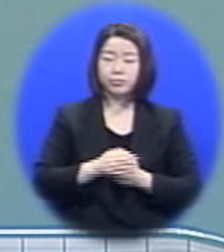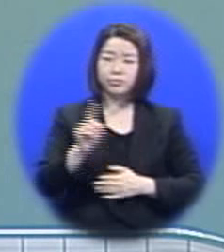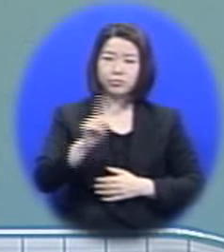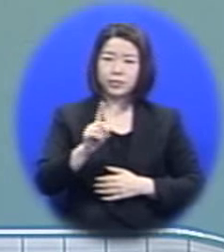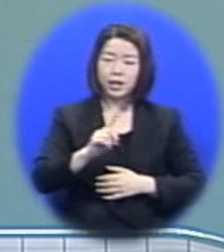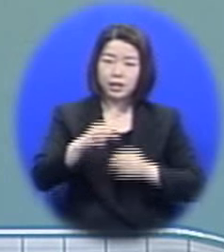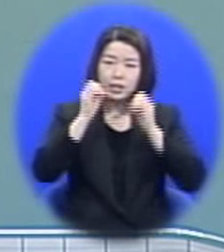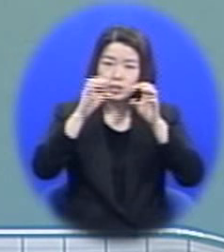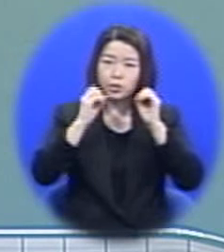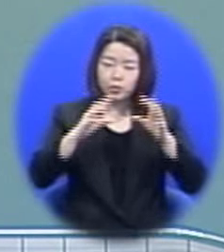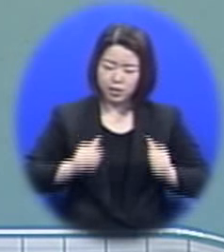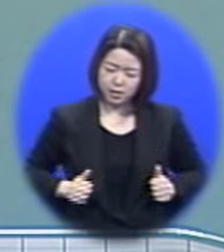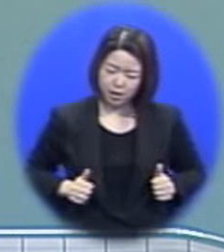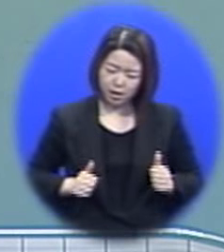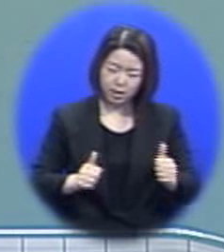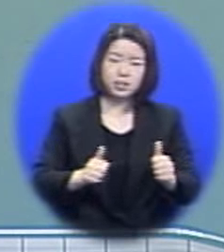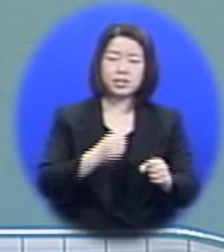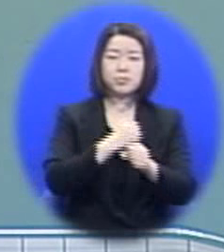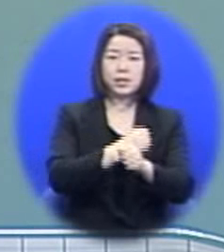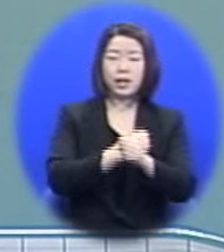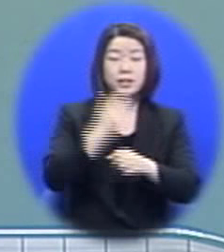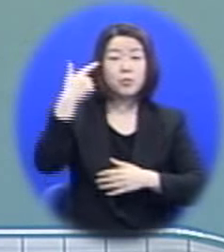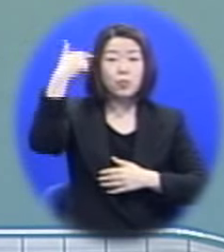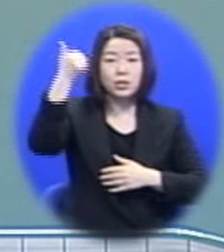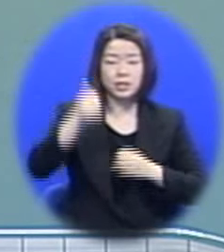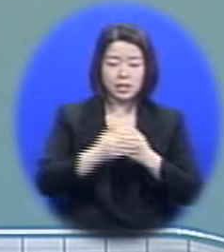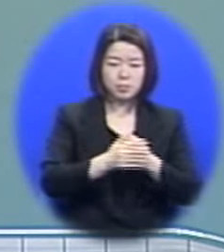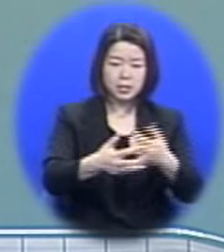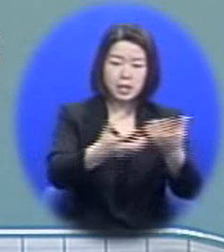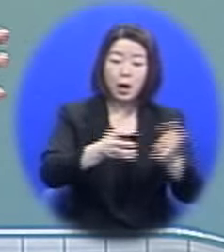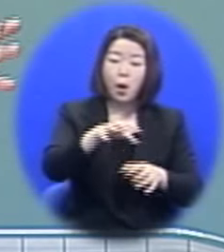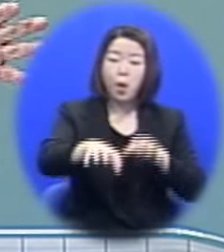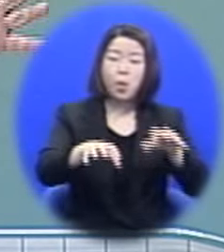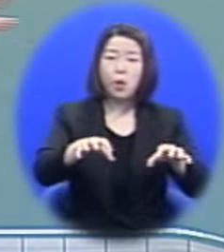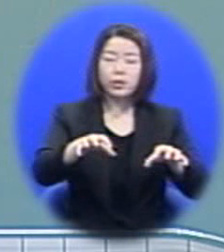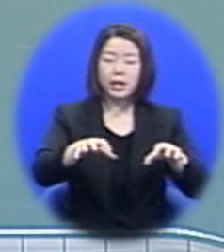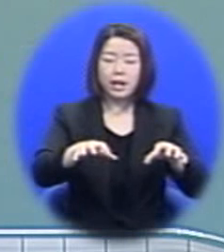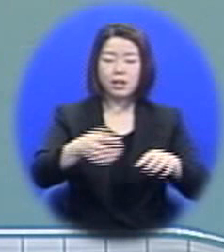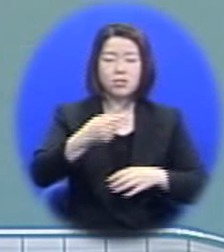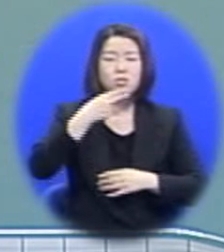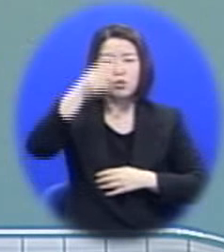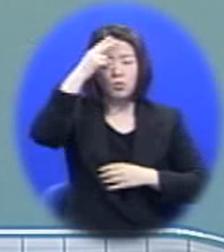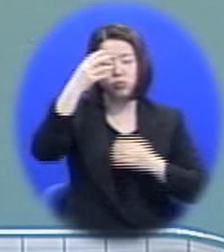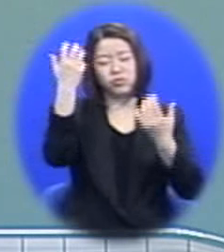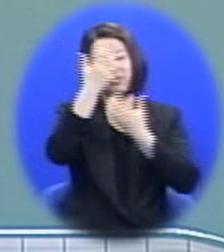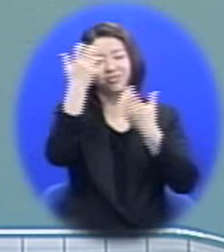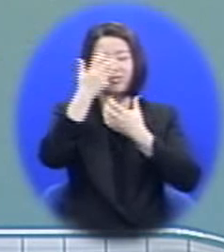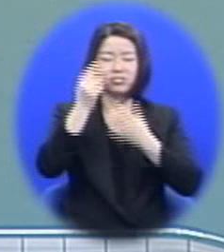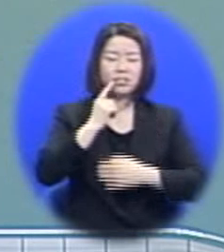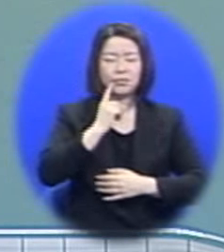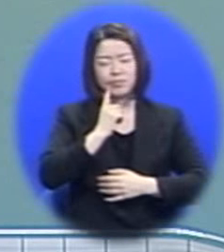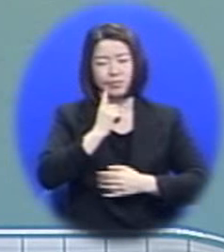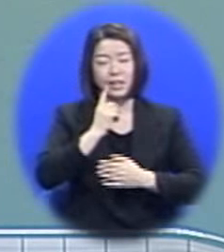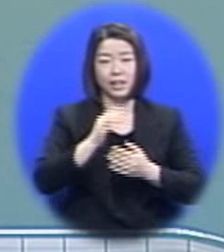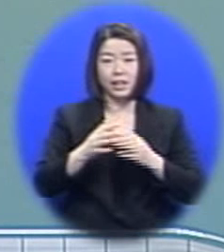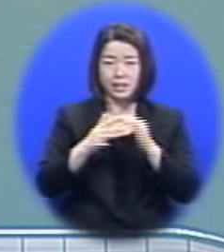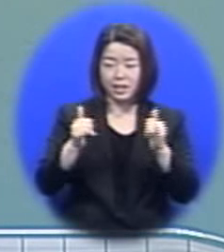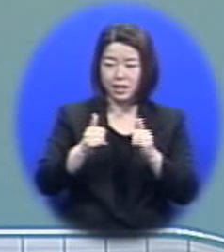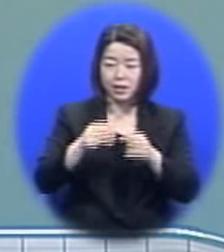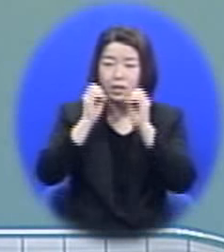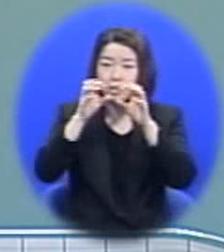어느 전도 열심히 하던 목사님이 동네에 있는 술주정 뱅이 알콜 중독자 전도하러 갔습니다.